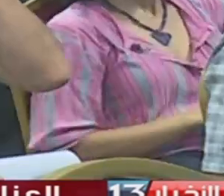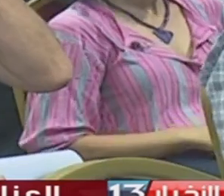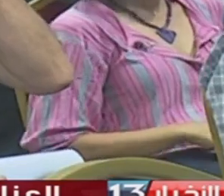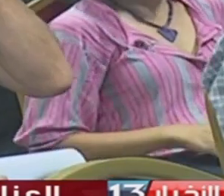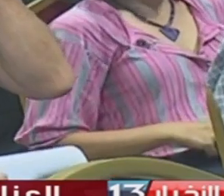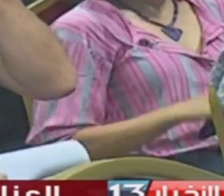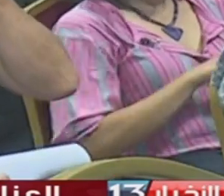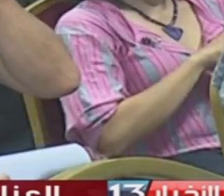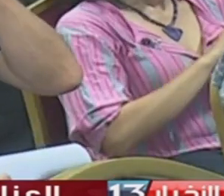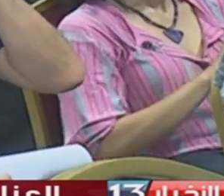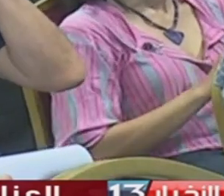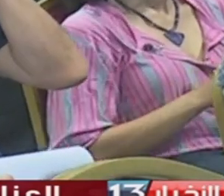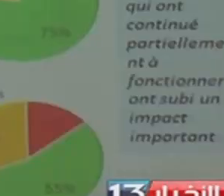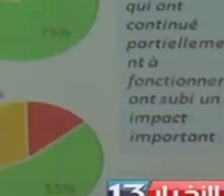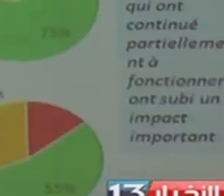المخاطر.